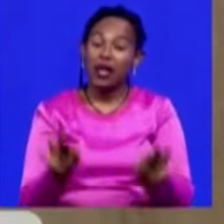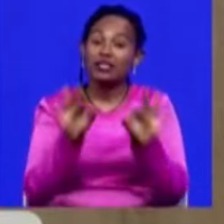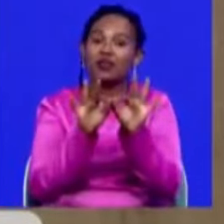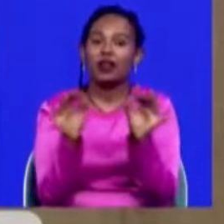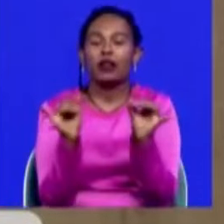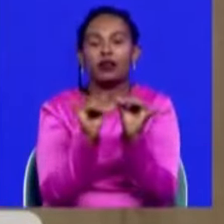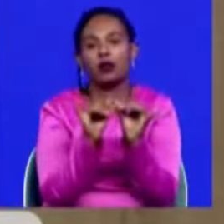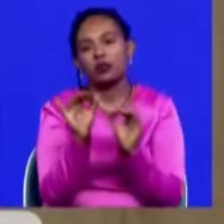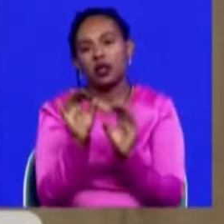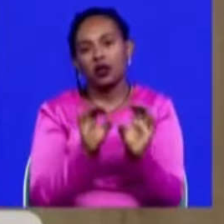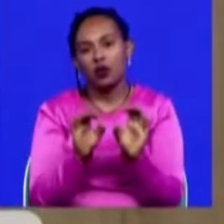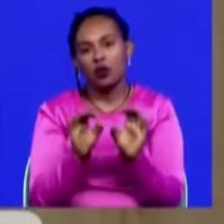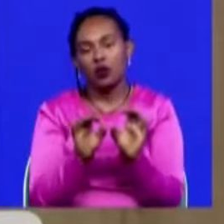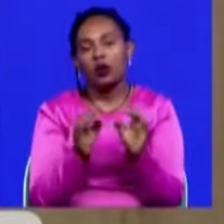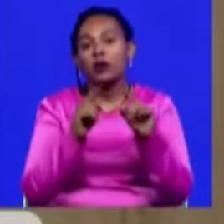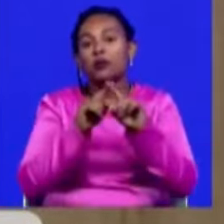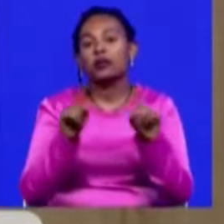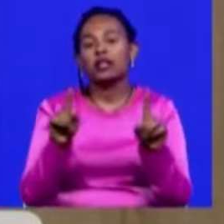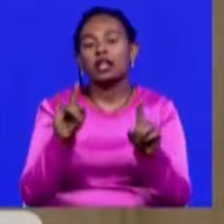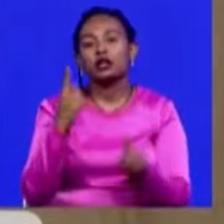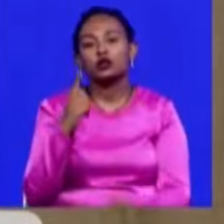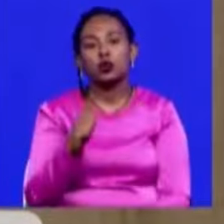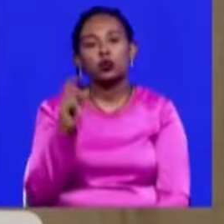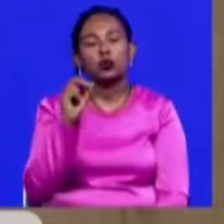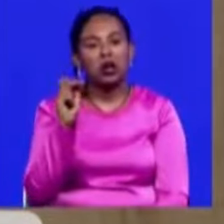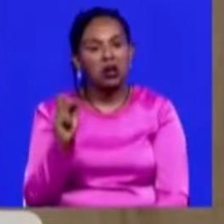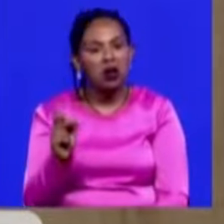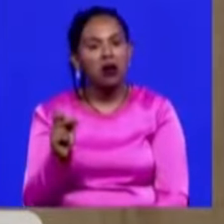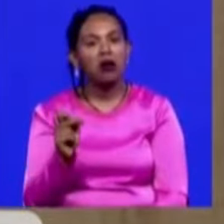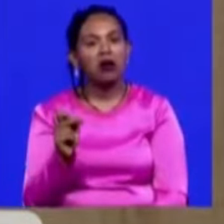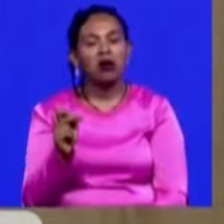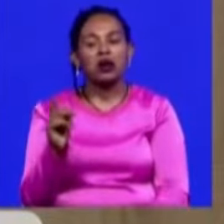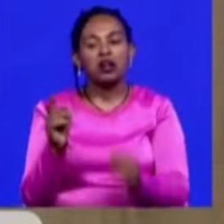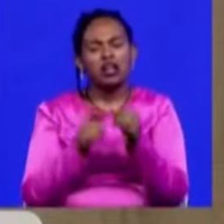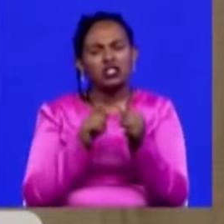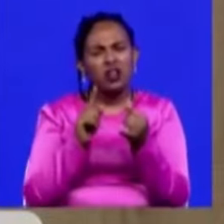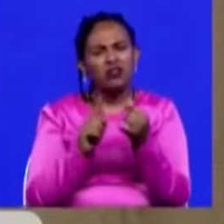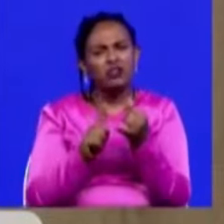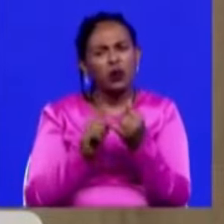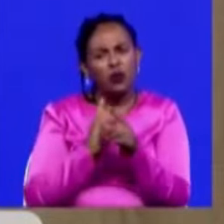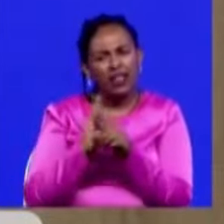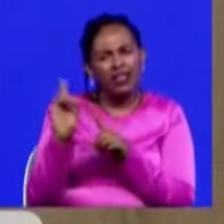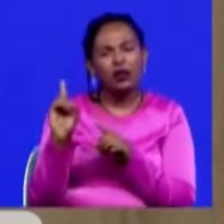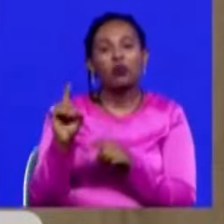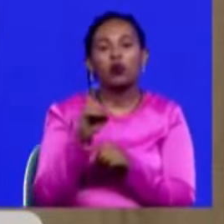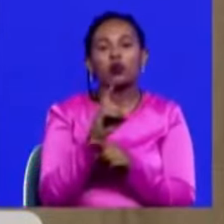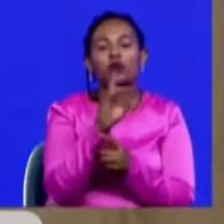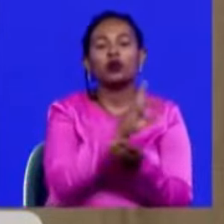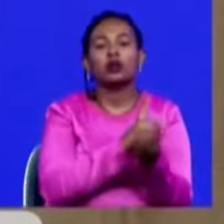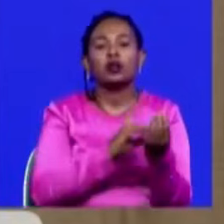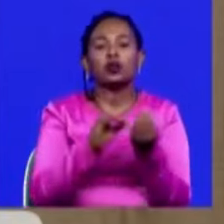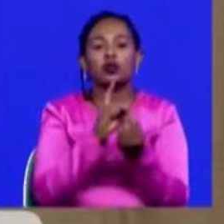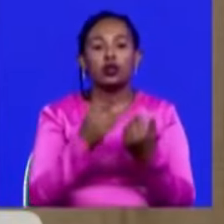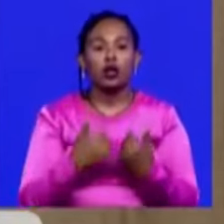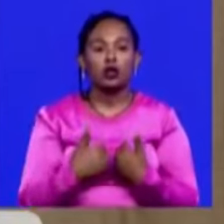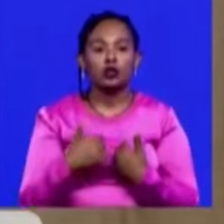የምታደርገው። በተለይ ዞን ወረዳ የሚባል ስትራክቸር ከጫፍ ጫፍ ወጥ መሆኑ ክልሎች መፈተሽ አለባቸው።